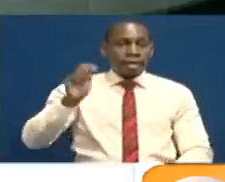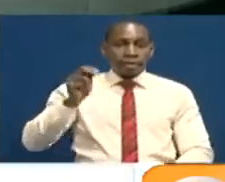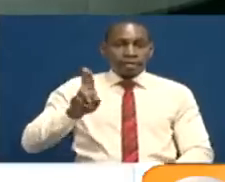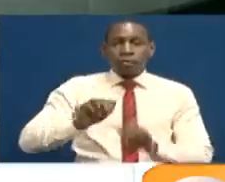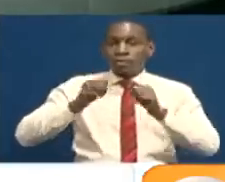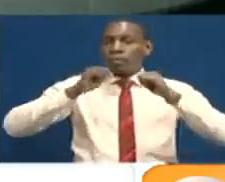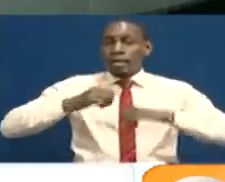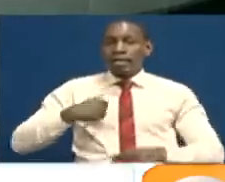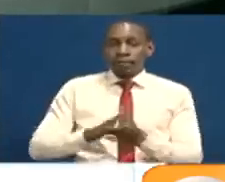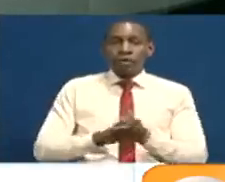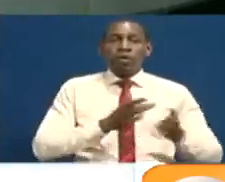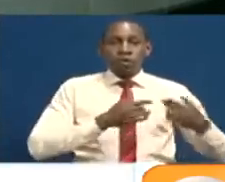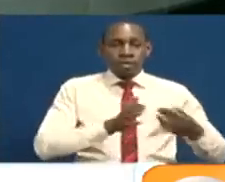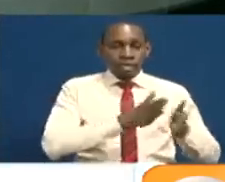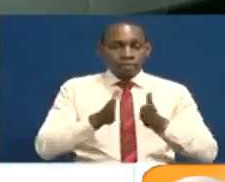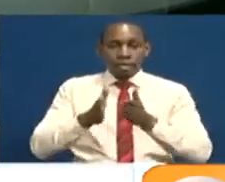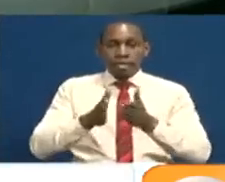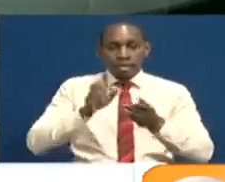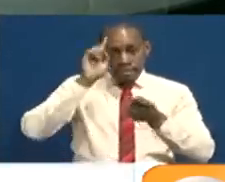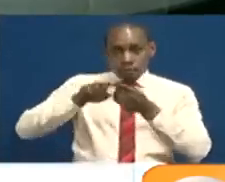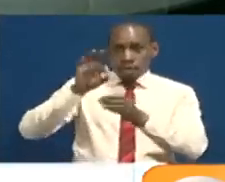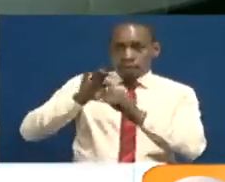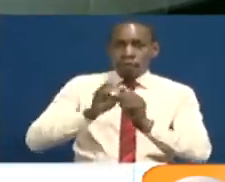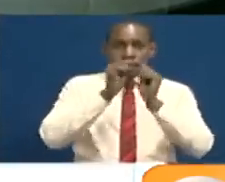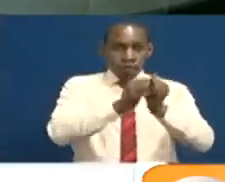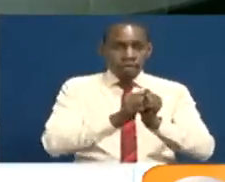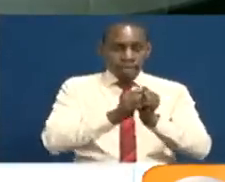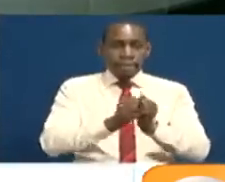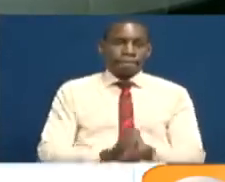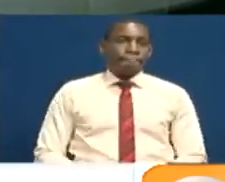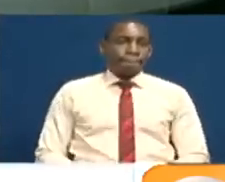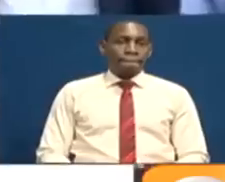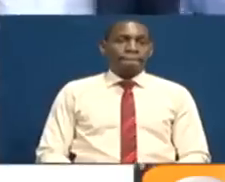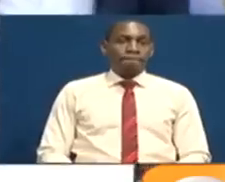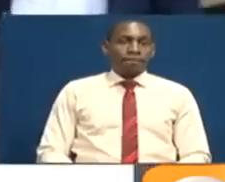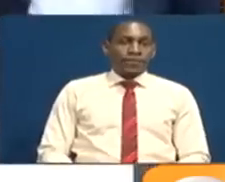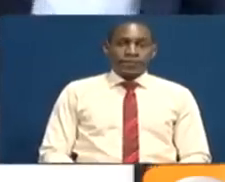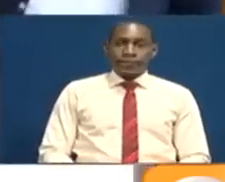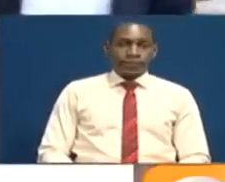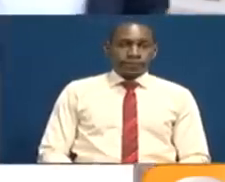ili kuafikiana kuhusu mpangilio wa kutafuta kura kwa pamoja.